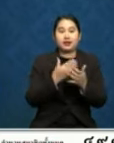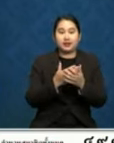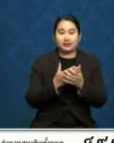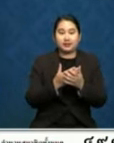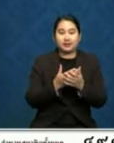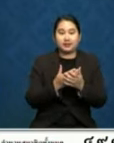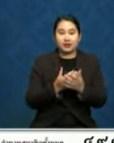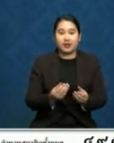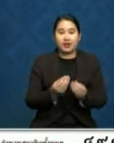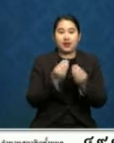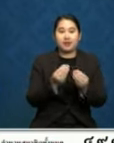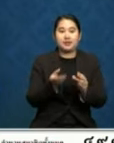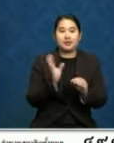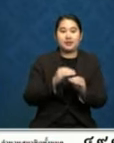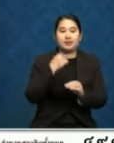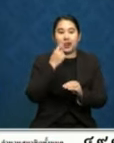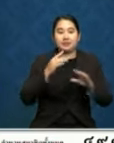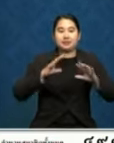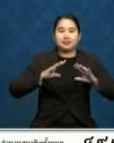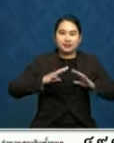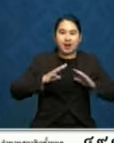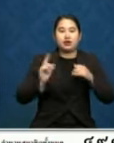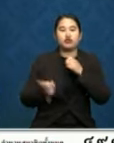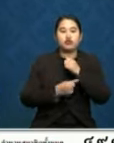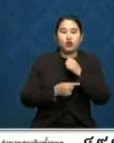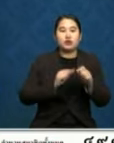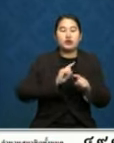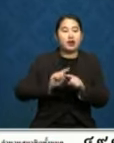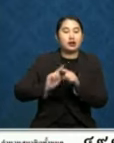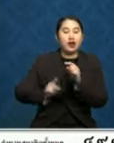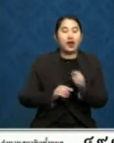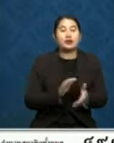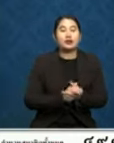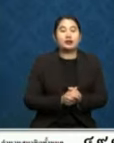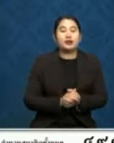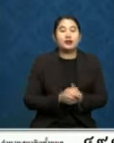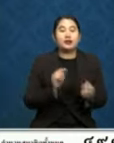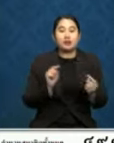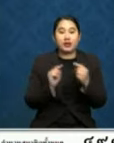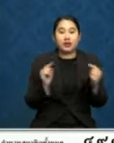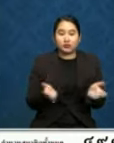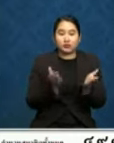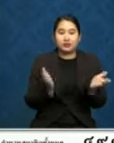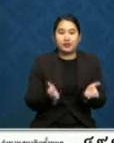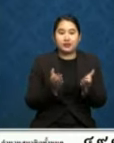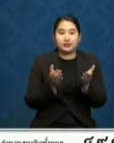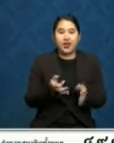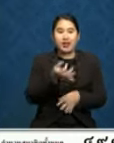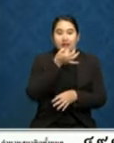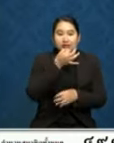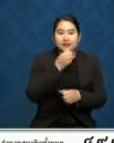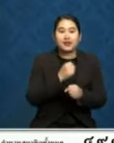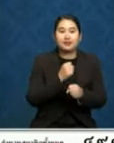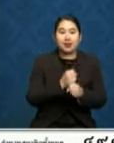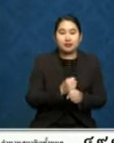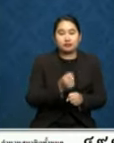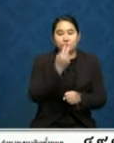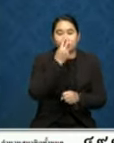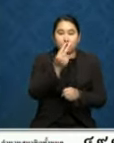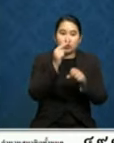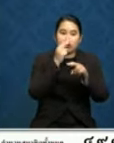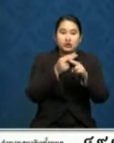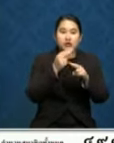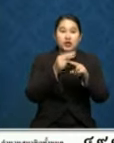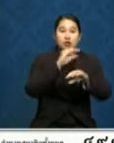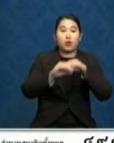แก่ผู้ได้รับการพักโทษและผู้พ้นกระบวนการพัฒนาพฤตินิสัยด้วยการส่งเสริมการประกอบสัมมาชีพค่ะแค่อ่านชื่อโครงการ